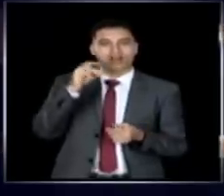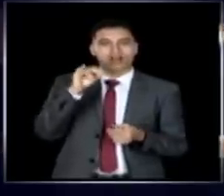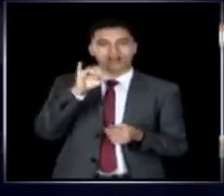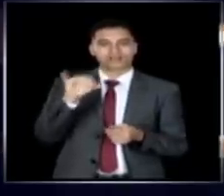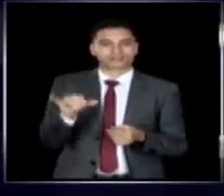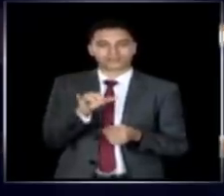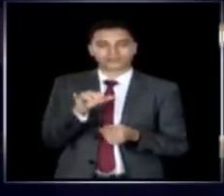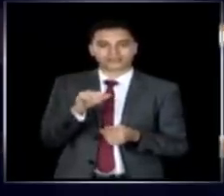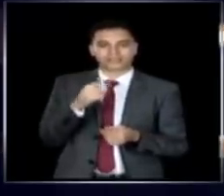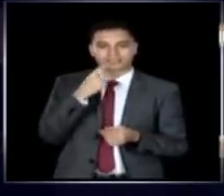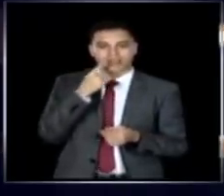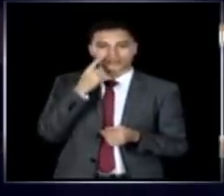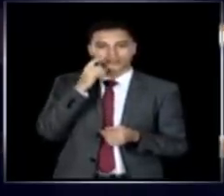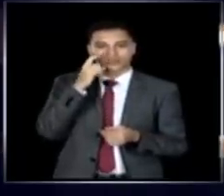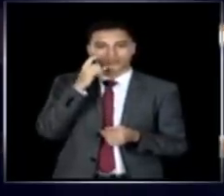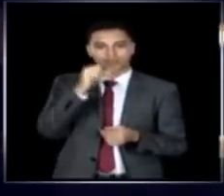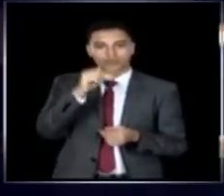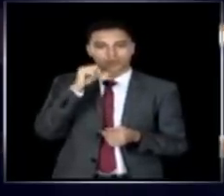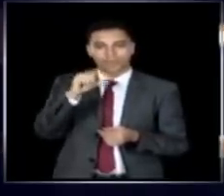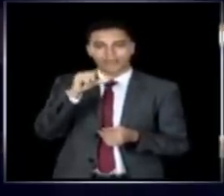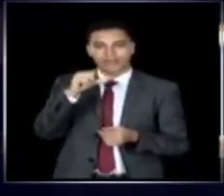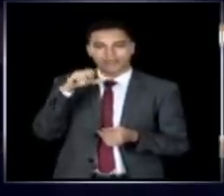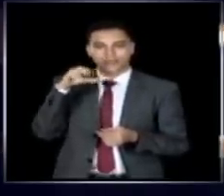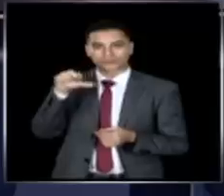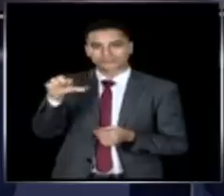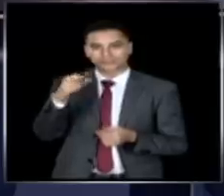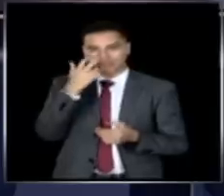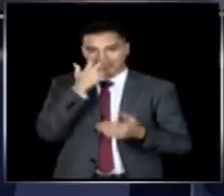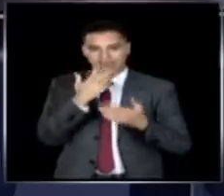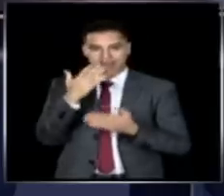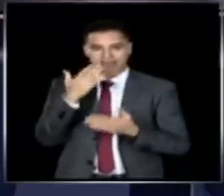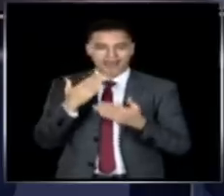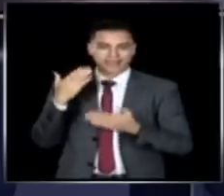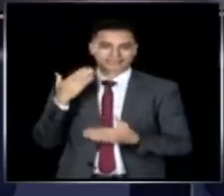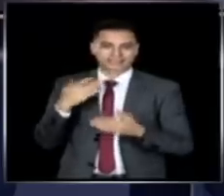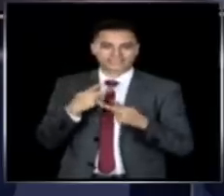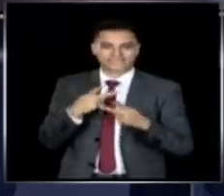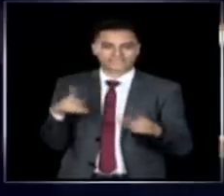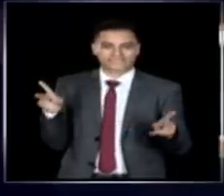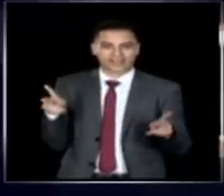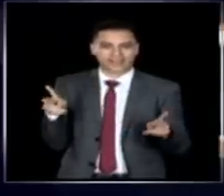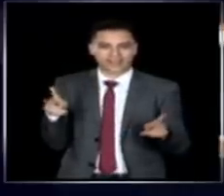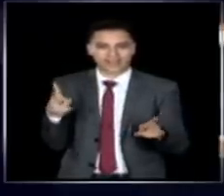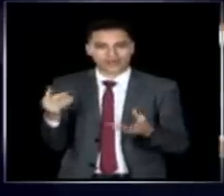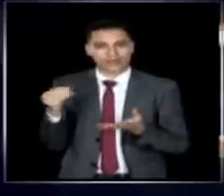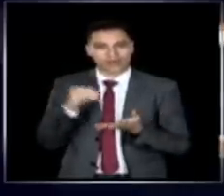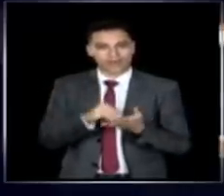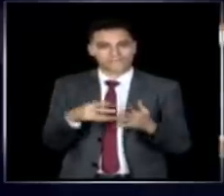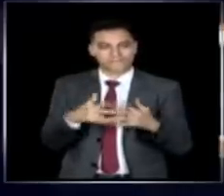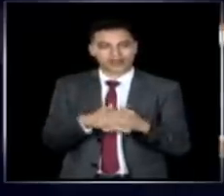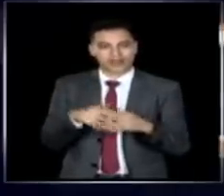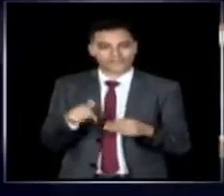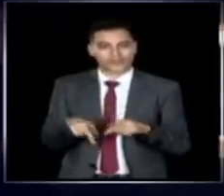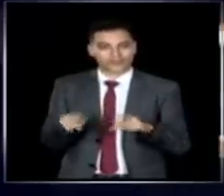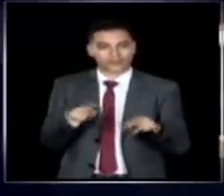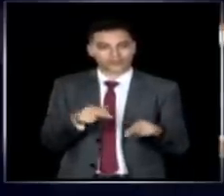ميلادياً، ثالث أقدم جامعة في العالم وبتشارك معانا في الموسم ده، طبعاً